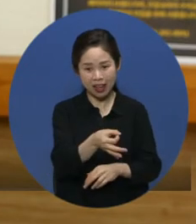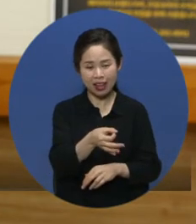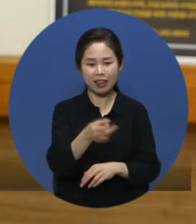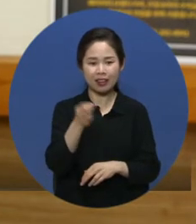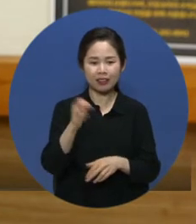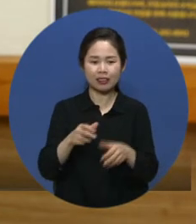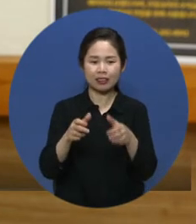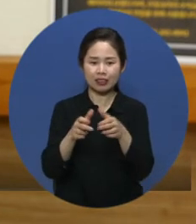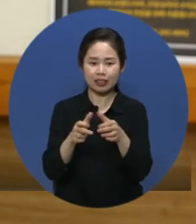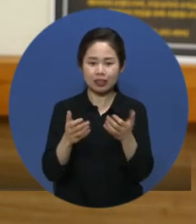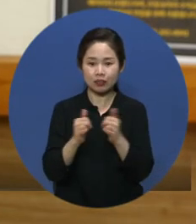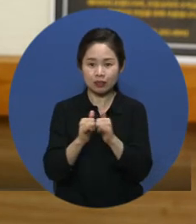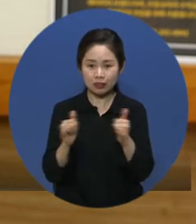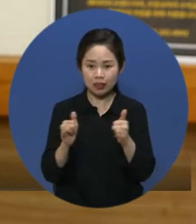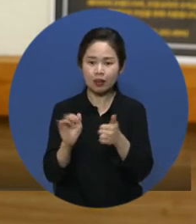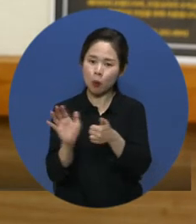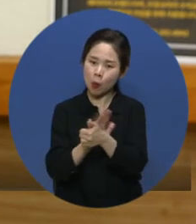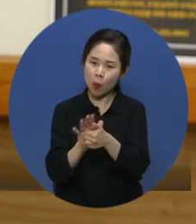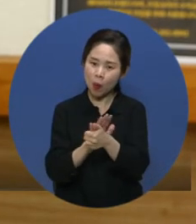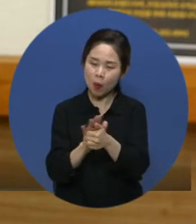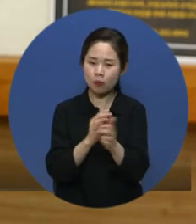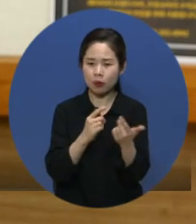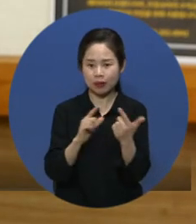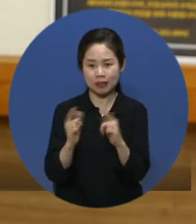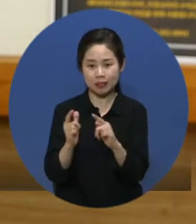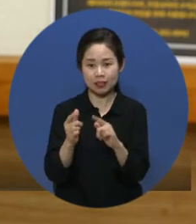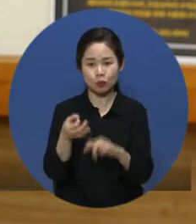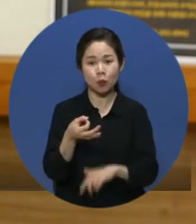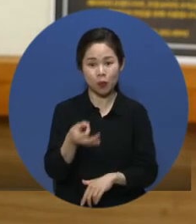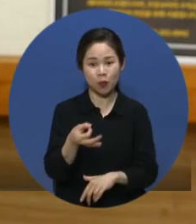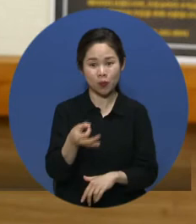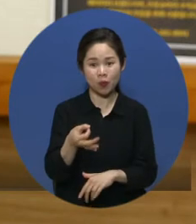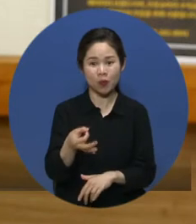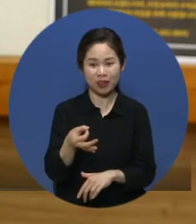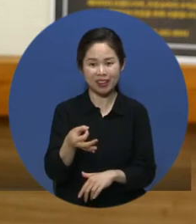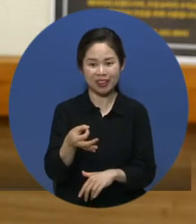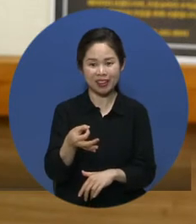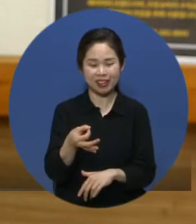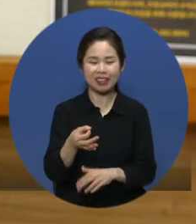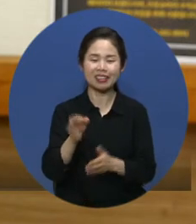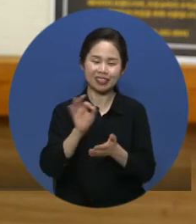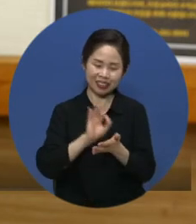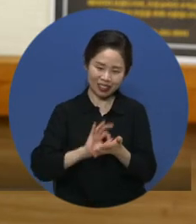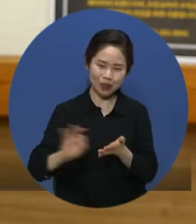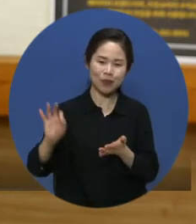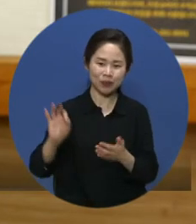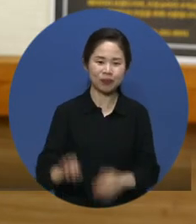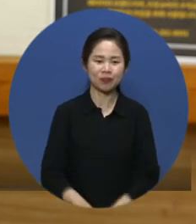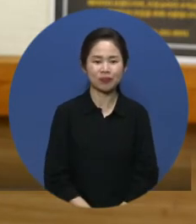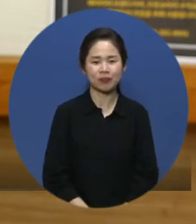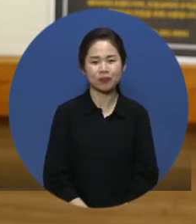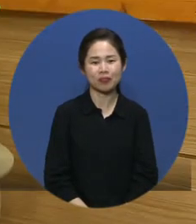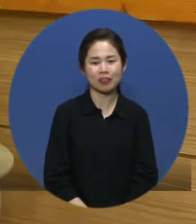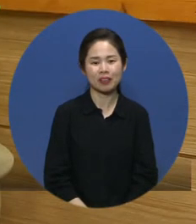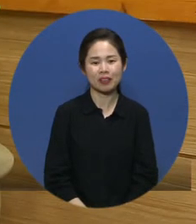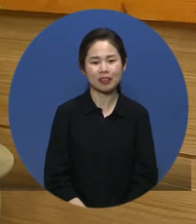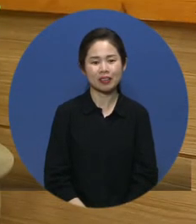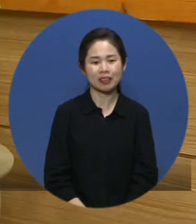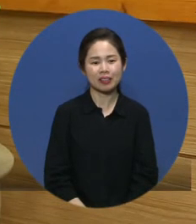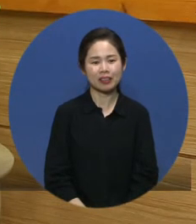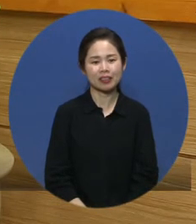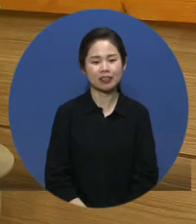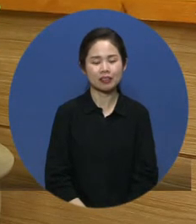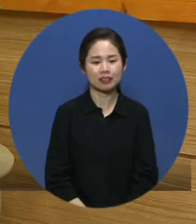장애인 근로자에 대한 처우 개선 이렇게 사용되어진다고 보시면 일반적입니다.